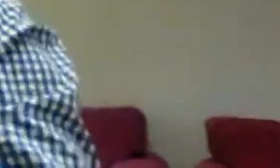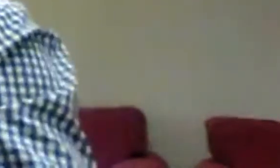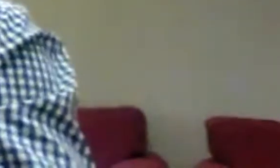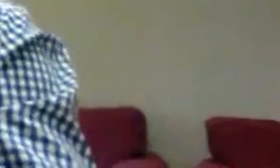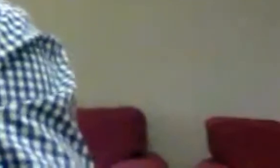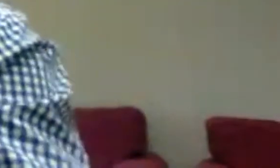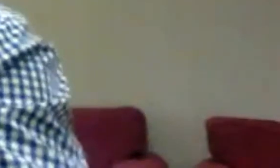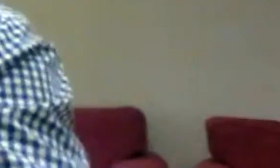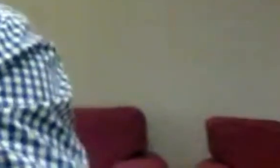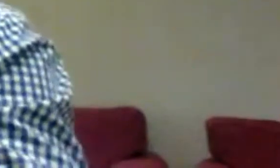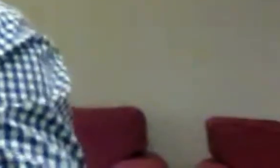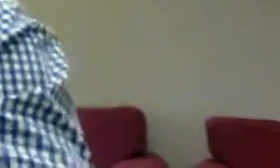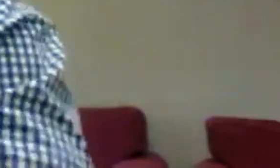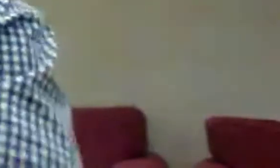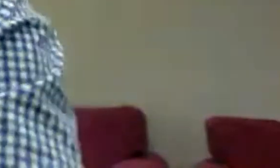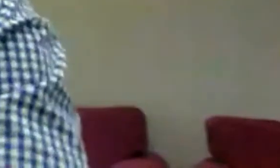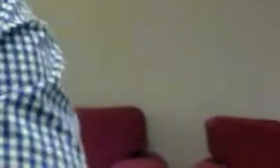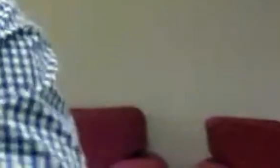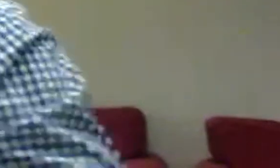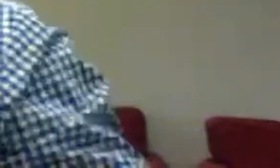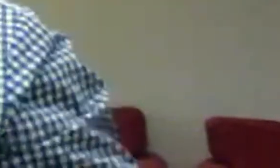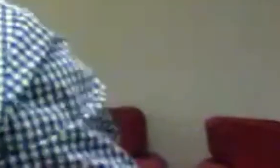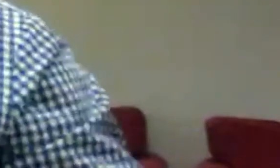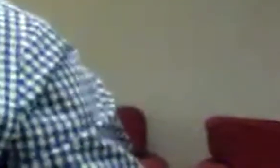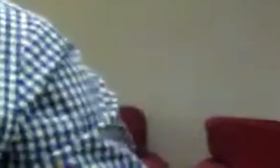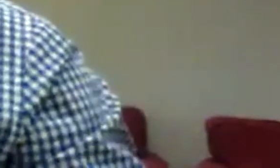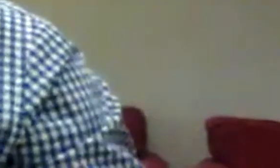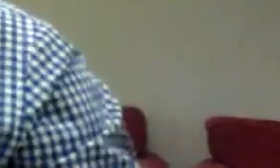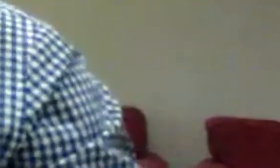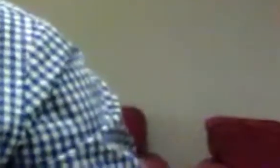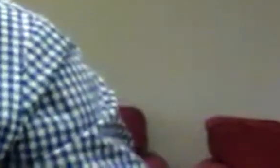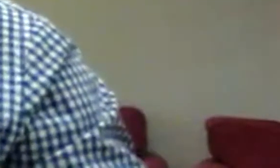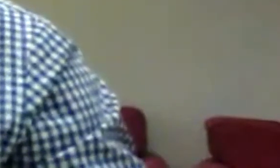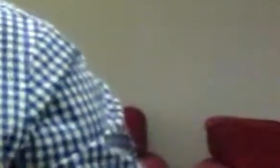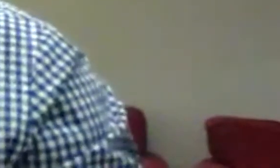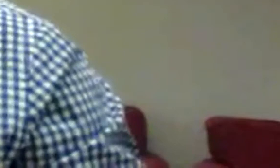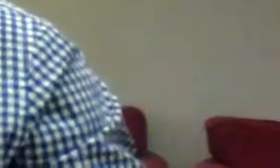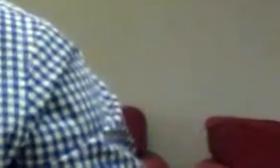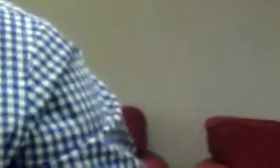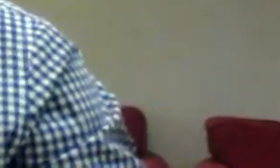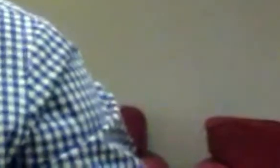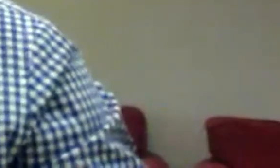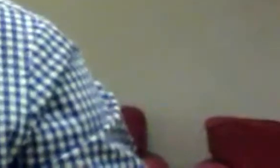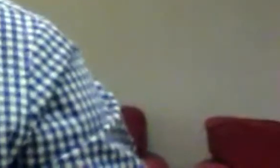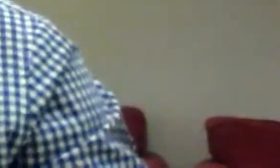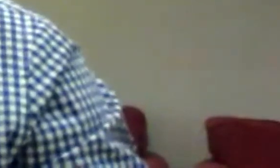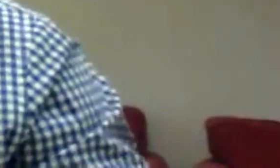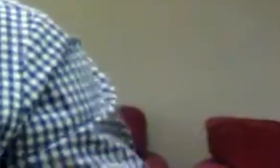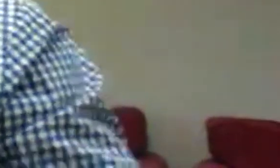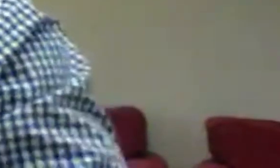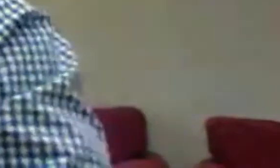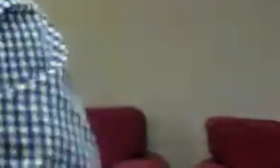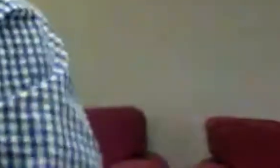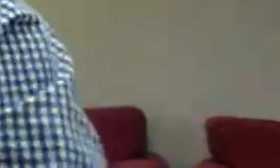seda tänast infopäeva järgi vaatavad, et kel tekib veel täiendavaid küsimusi või selliseid murekohti seoses selle teemaga,